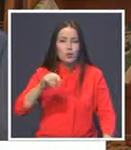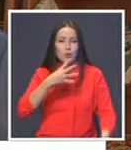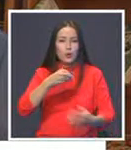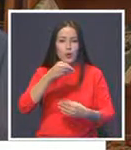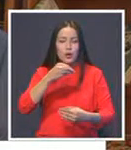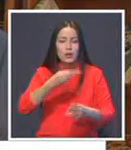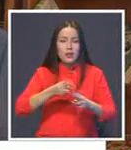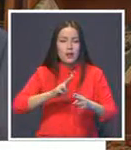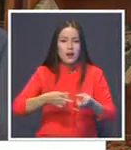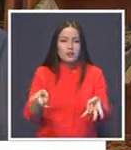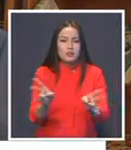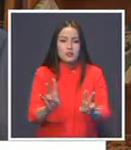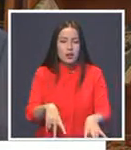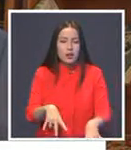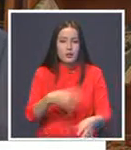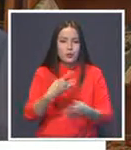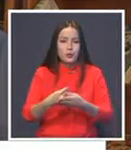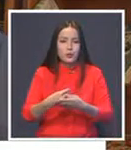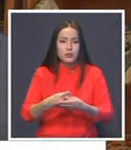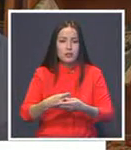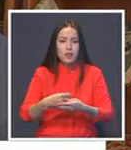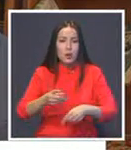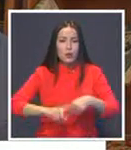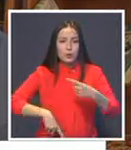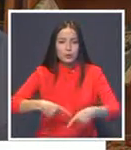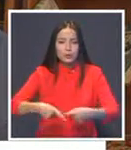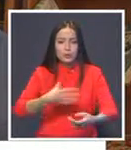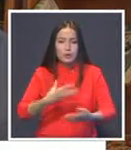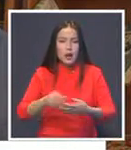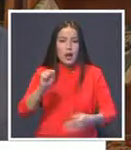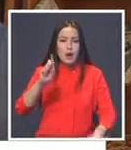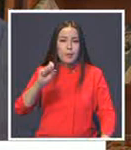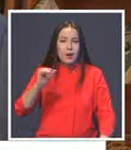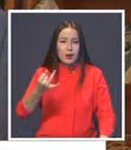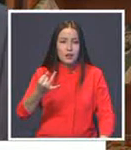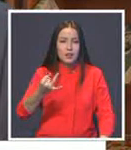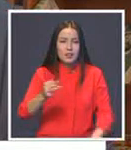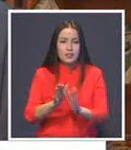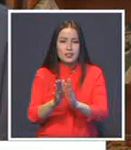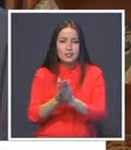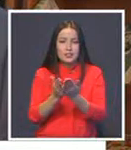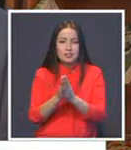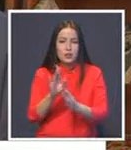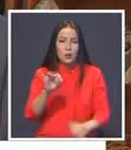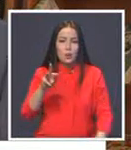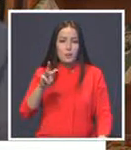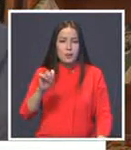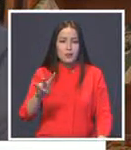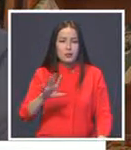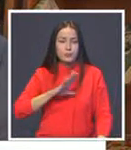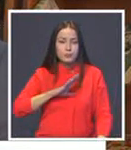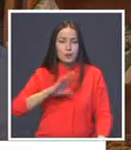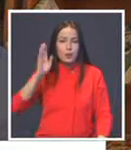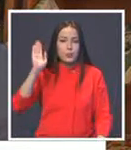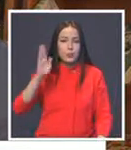сол мұрасы. Ал енді мына Абай жолы романы әрине бұл енді болашақ ғасырларға мына біздің